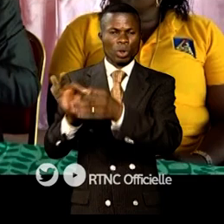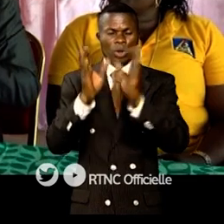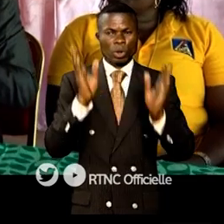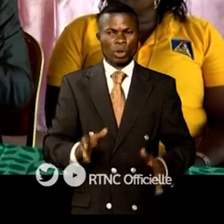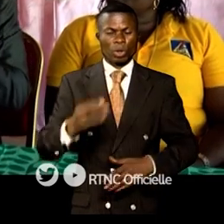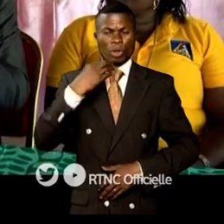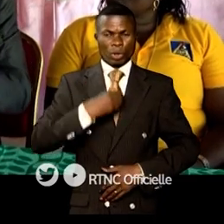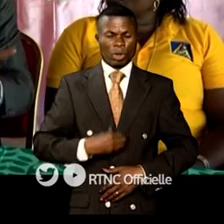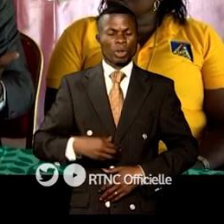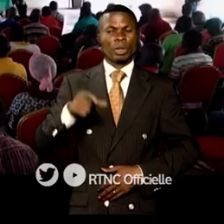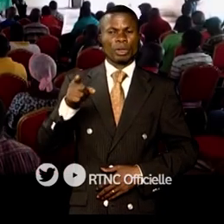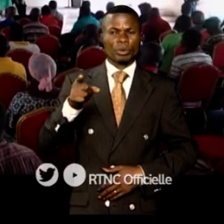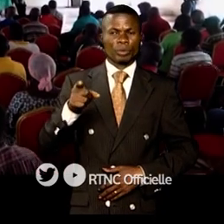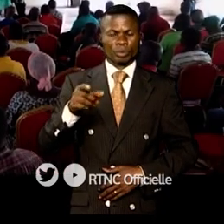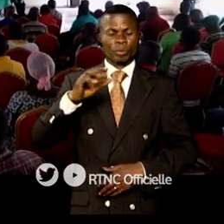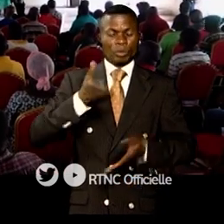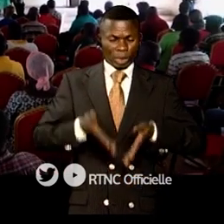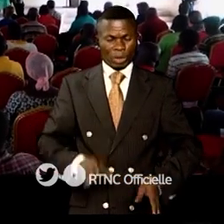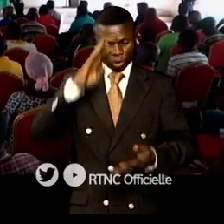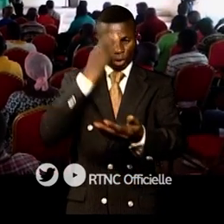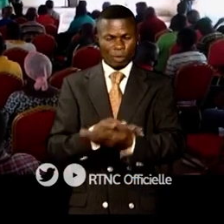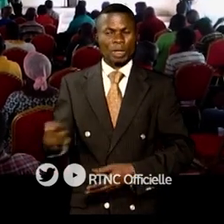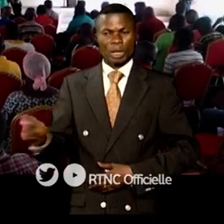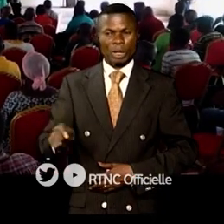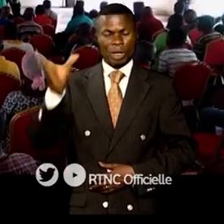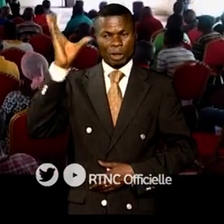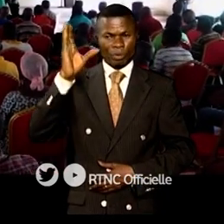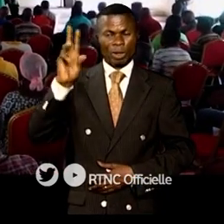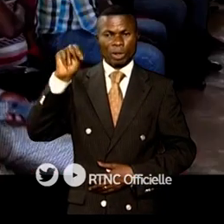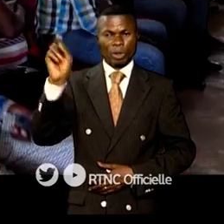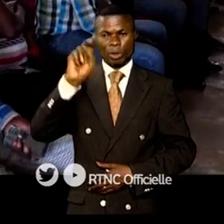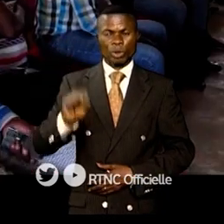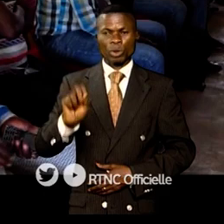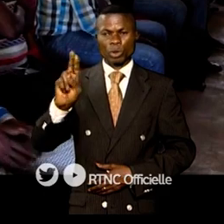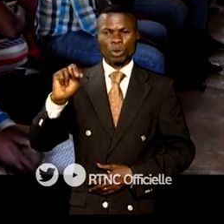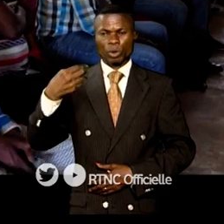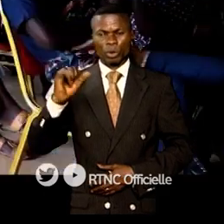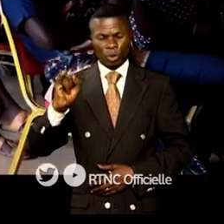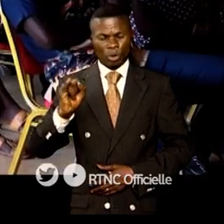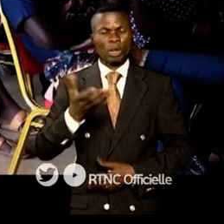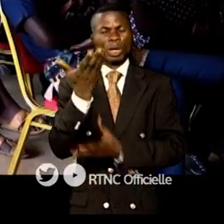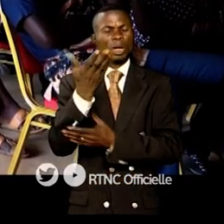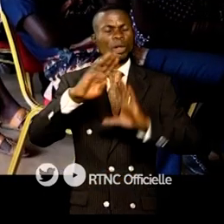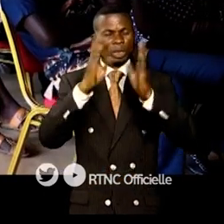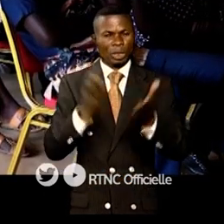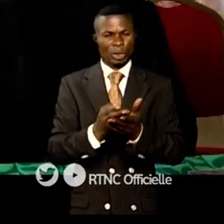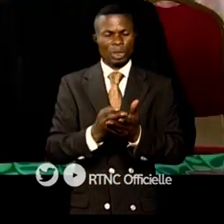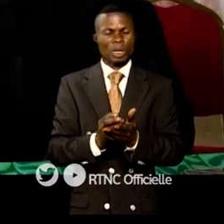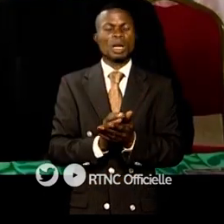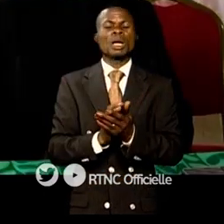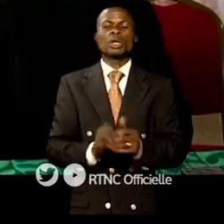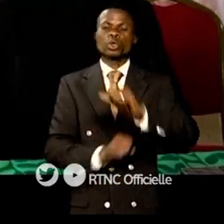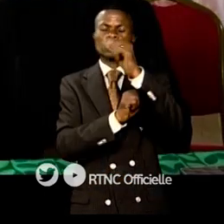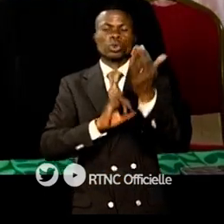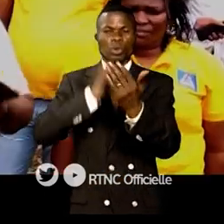maître Patilendo Mvama, fils du terroir, originaire du village Ntsundi à Kibunzi, ont exhorté l'assistance à s'approprier ce projet pour